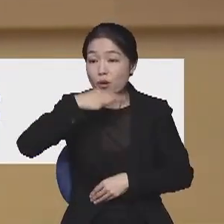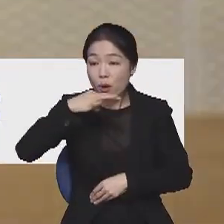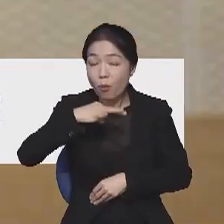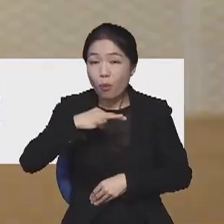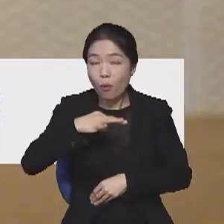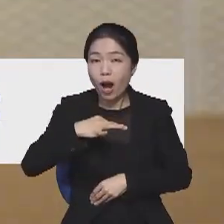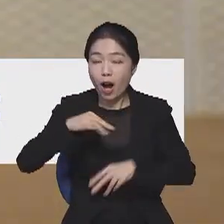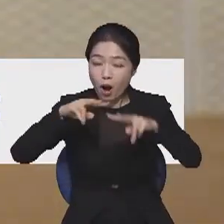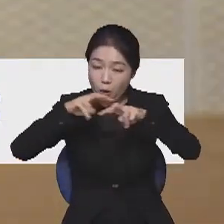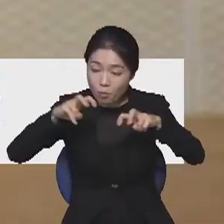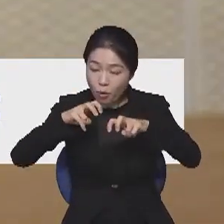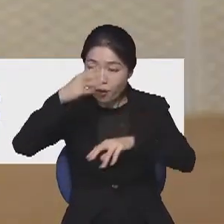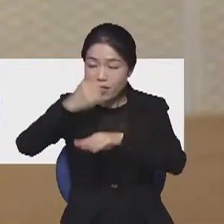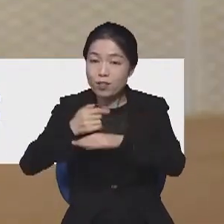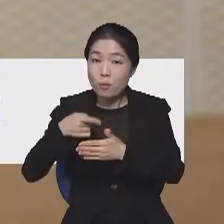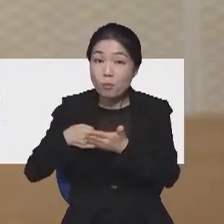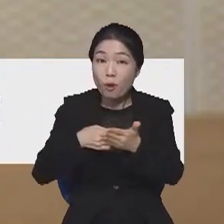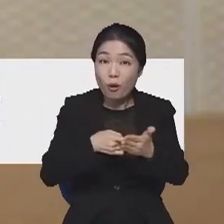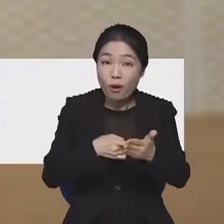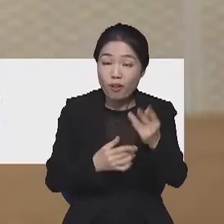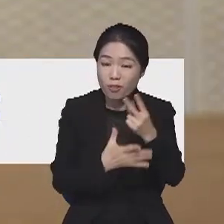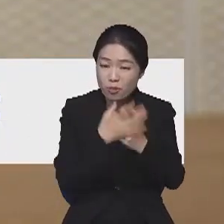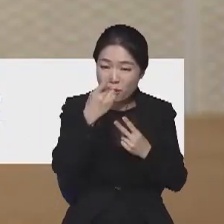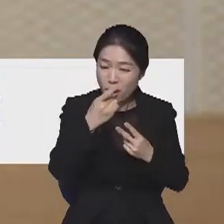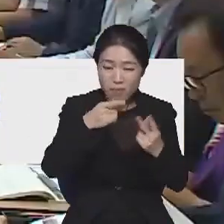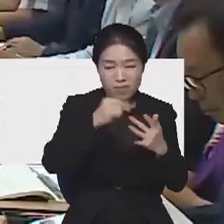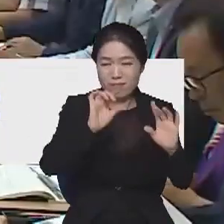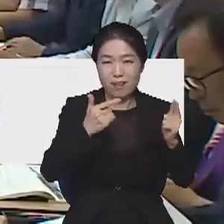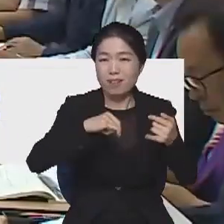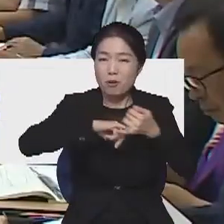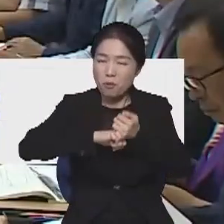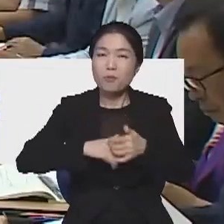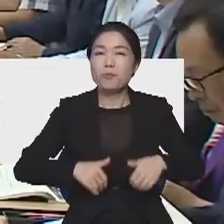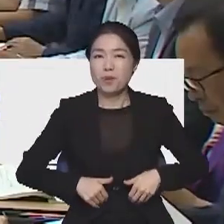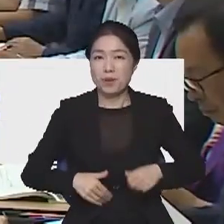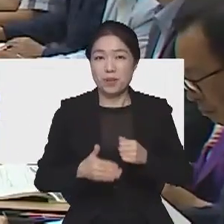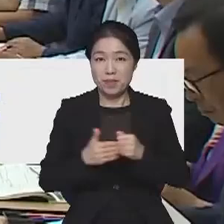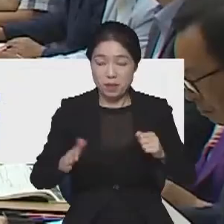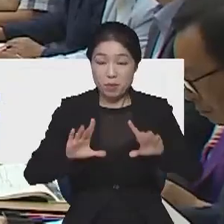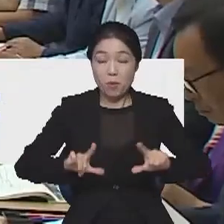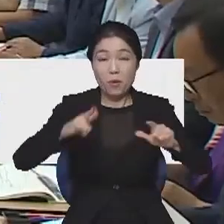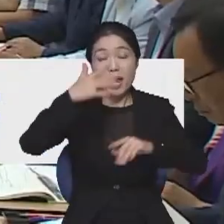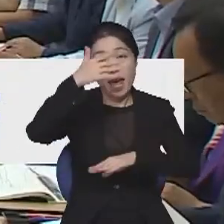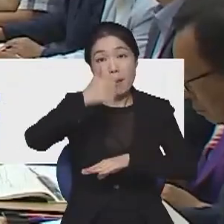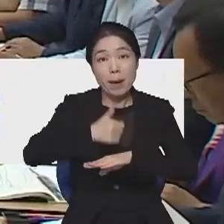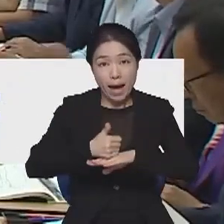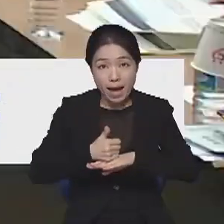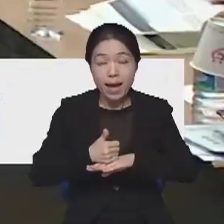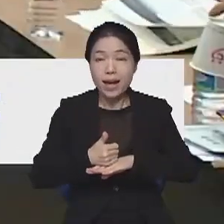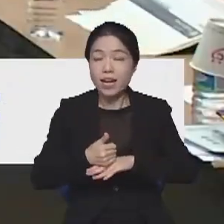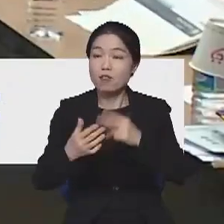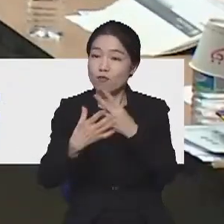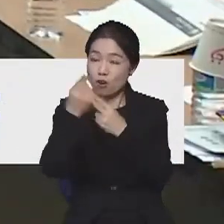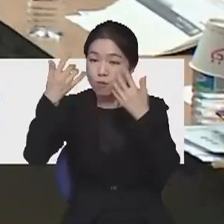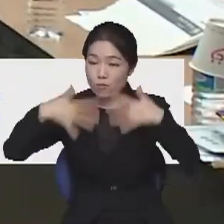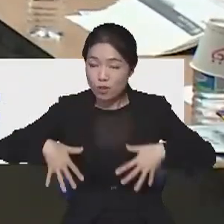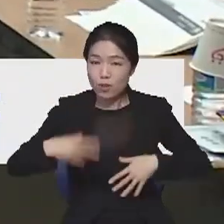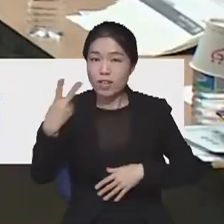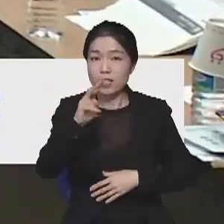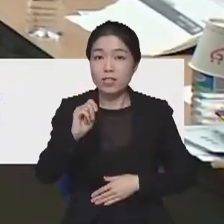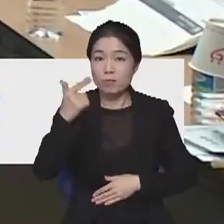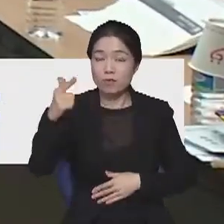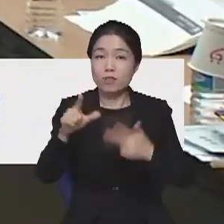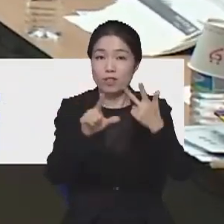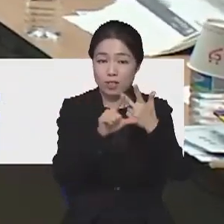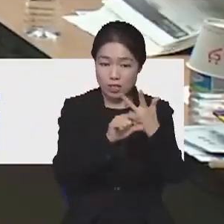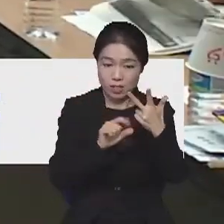보고회를 통해 통합은 선택이 아닌 필수라고 강조하며 올 연말 두 시군 간 통합 합의를 전제로 오는 2026년